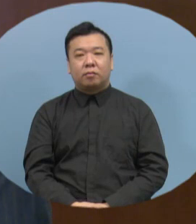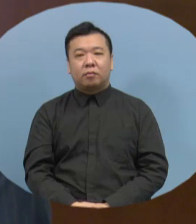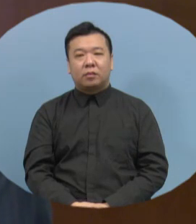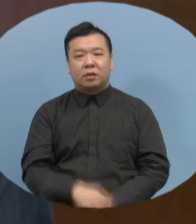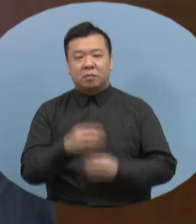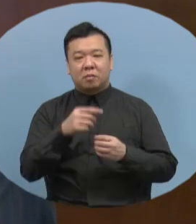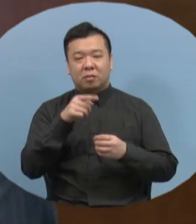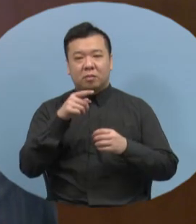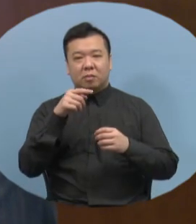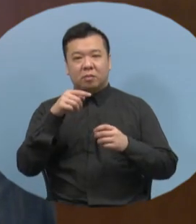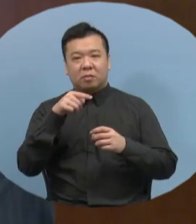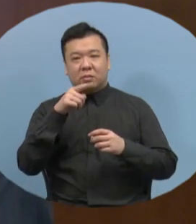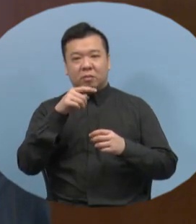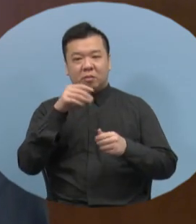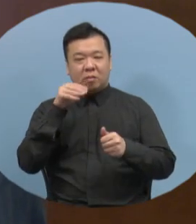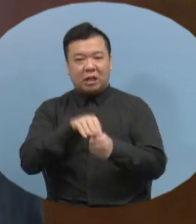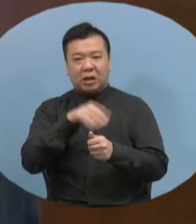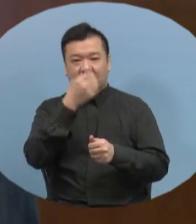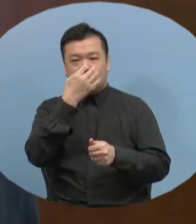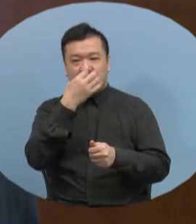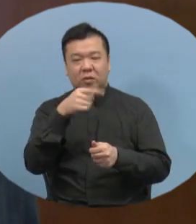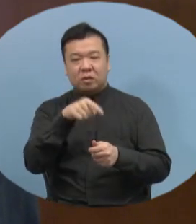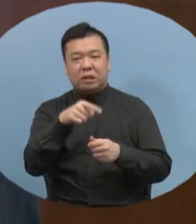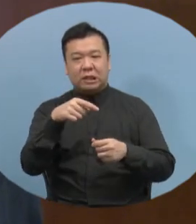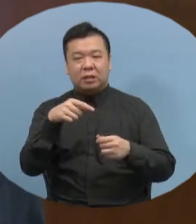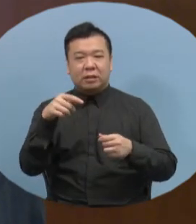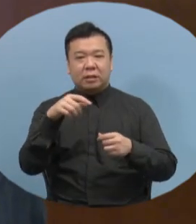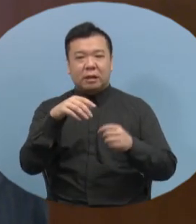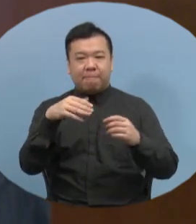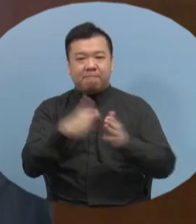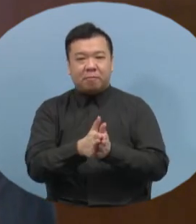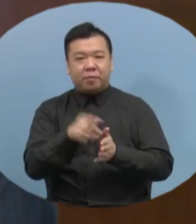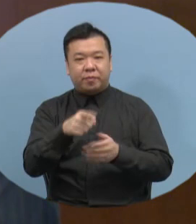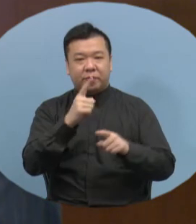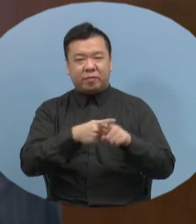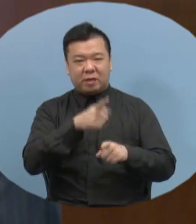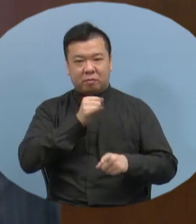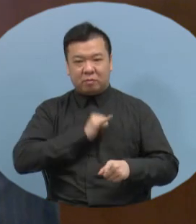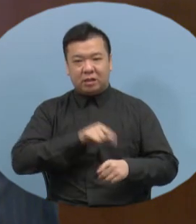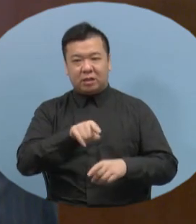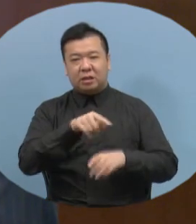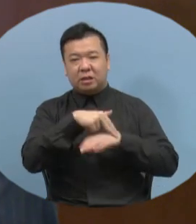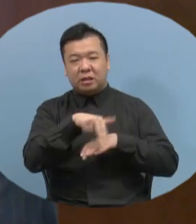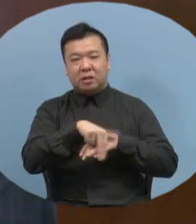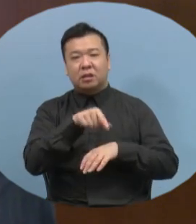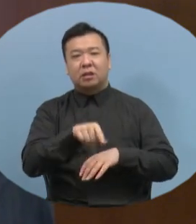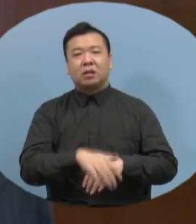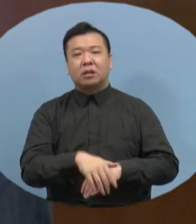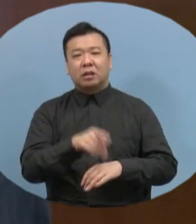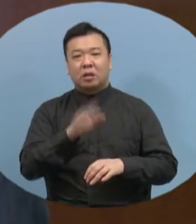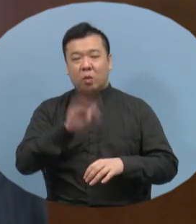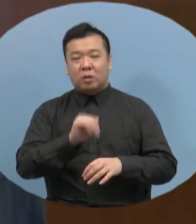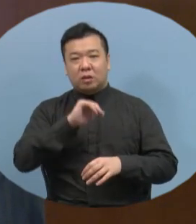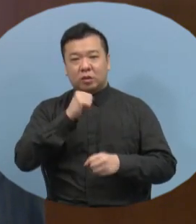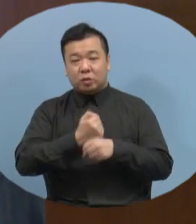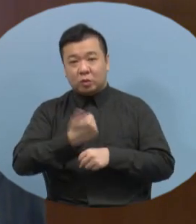令到香港陷入一個深淵。如果這個歹毒的計劃得逞的